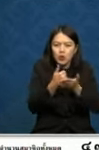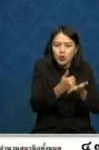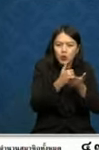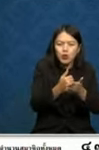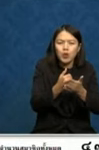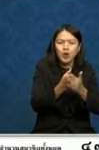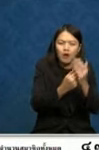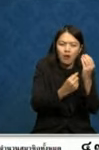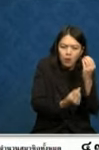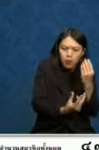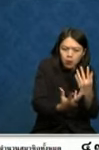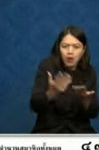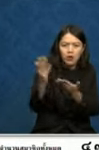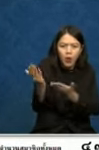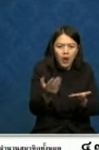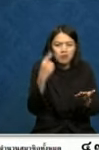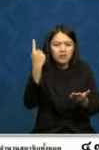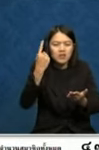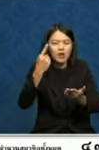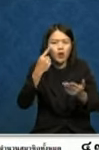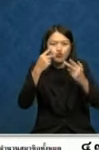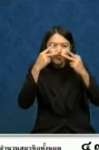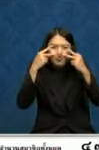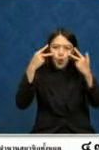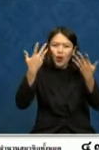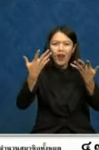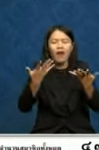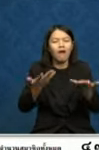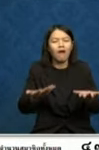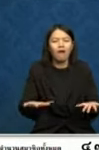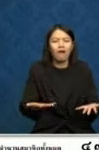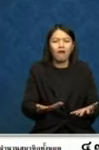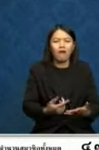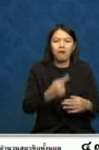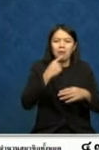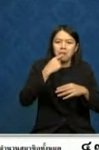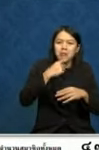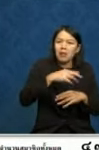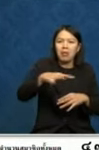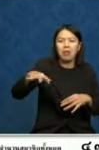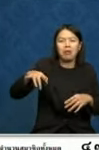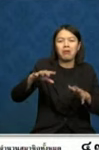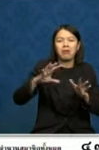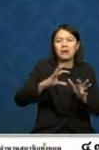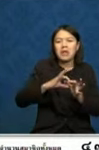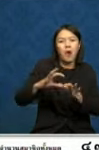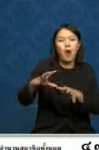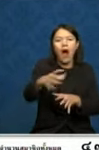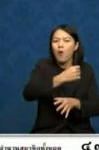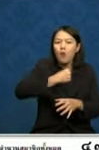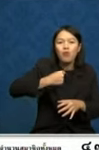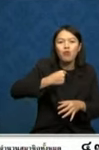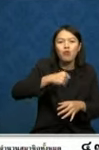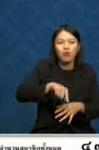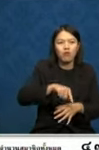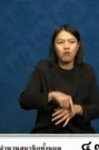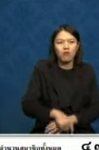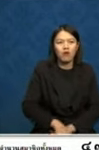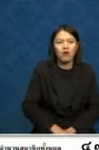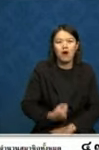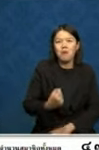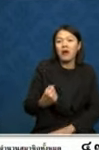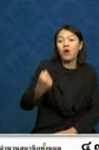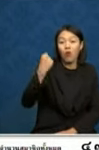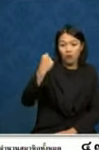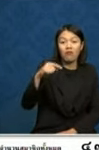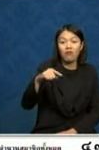ลูกปะการังต้อนรับนักท่องเที่ยวยันปราบโจรสลัดคืออะไรเกิดในเขตทะเลสอนชนทำหมดถือเป็นความมั่นคงหมดเล